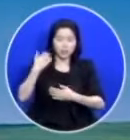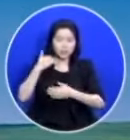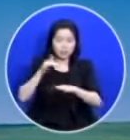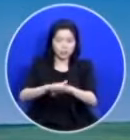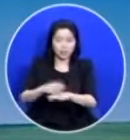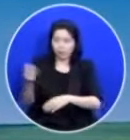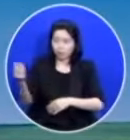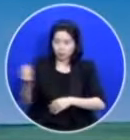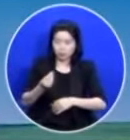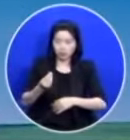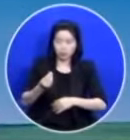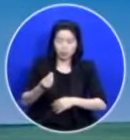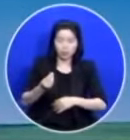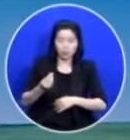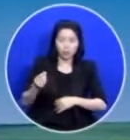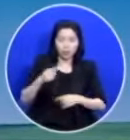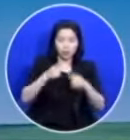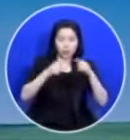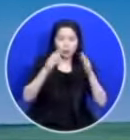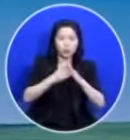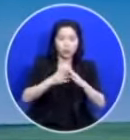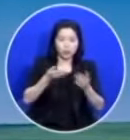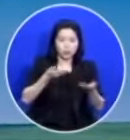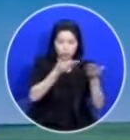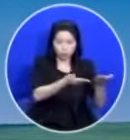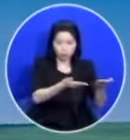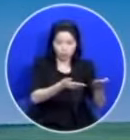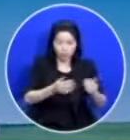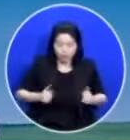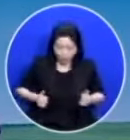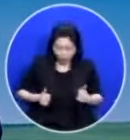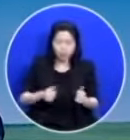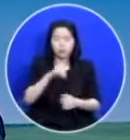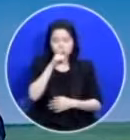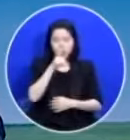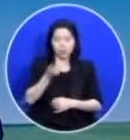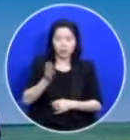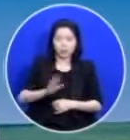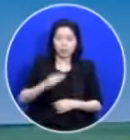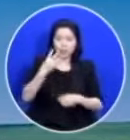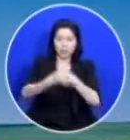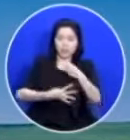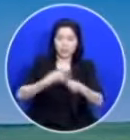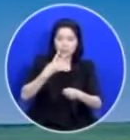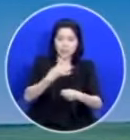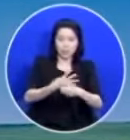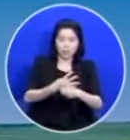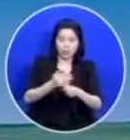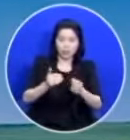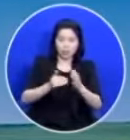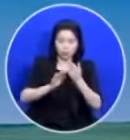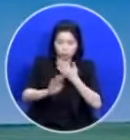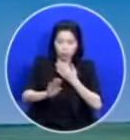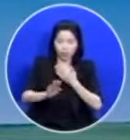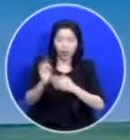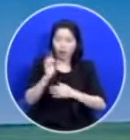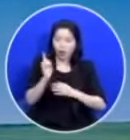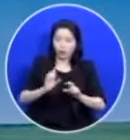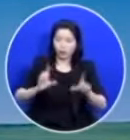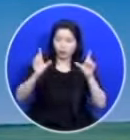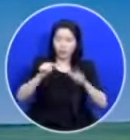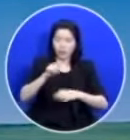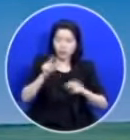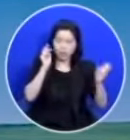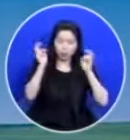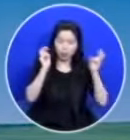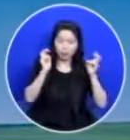정도로 아주 교회 열심히 셨습니다 그런데 4년 지나서 어느 날이 공장이